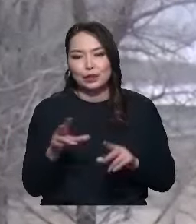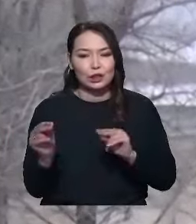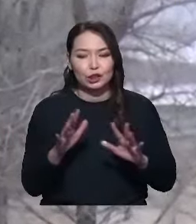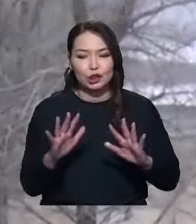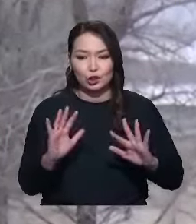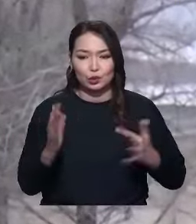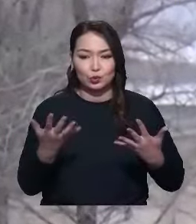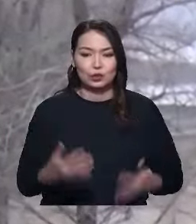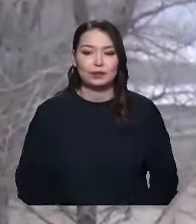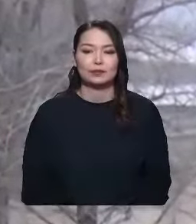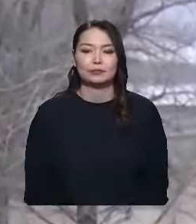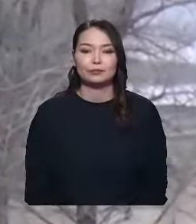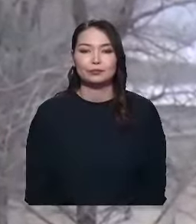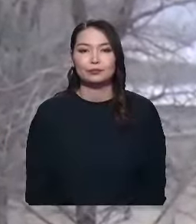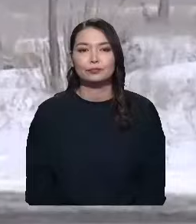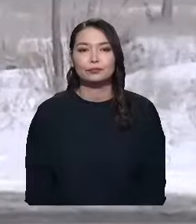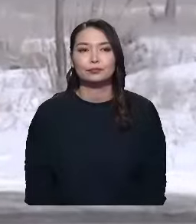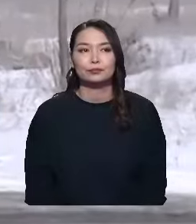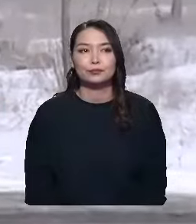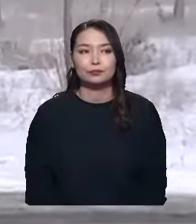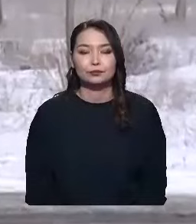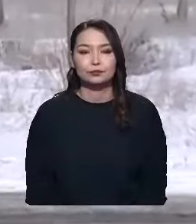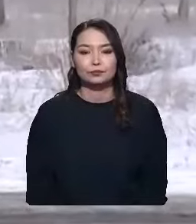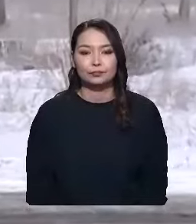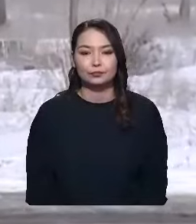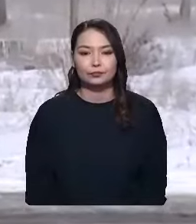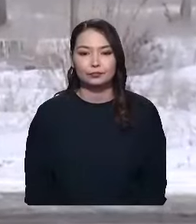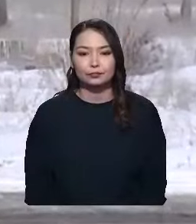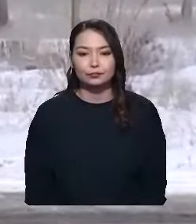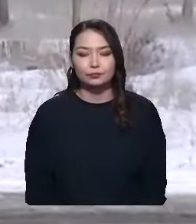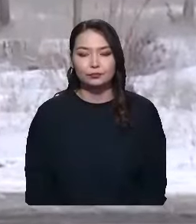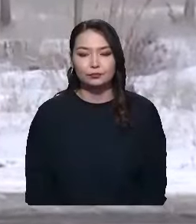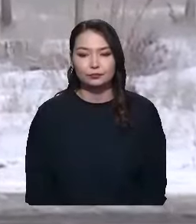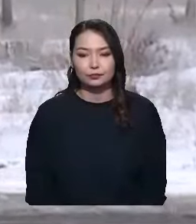случай. Анара Нуртазина, Канат Кигизбаев, Астана Таймс, Алматинская область.